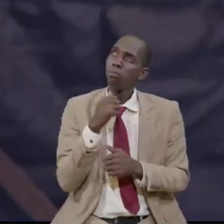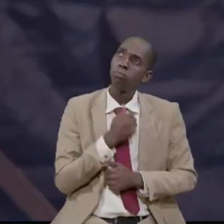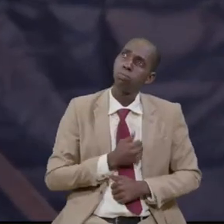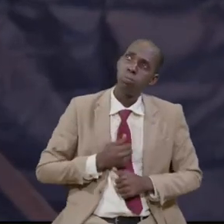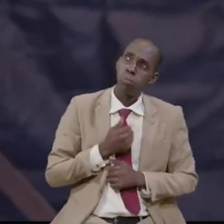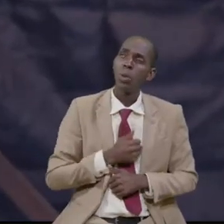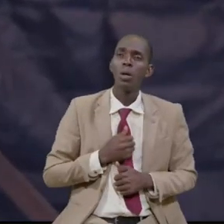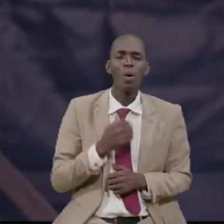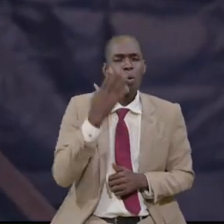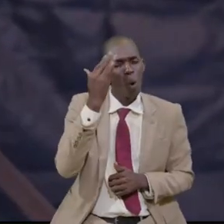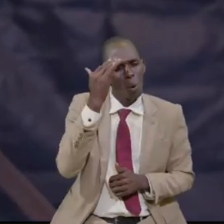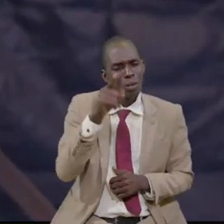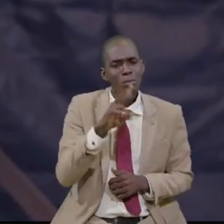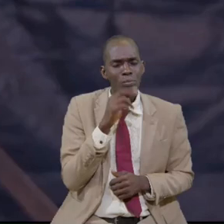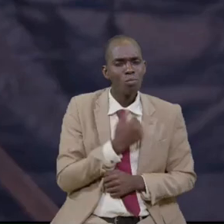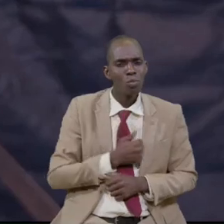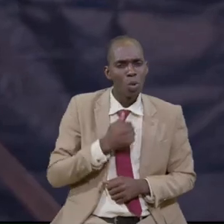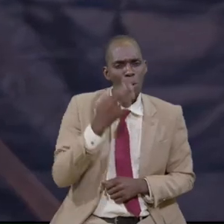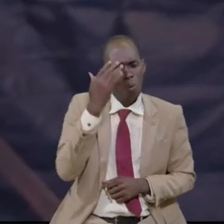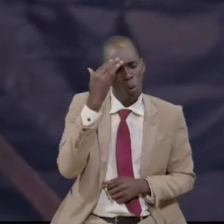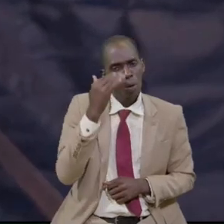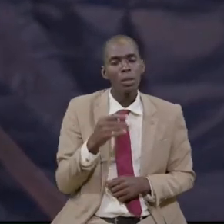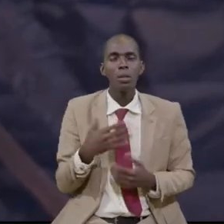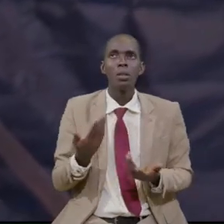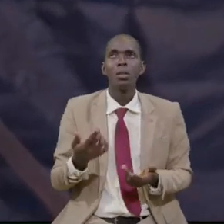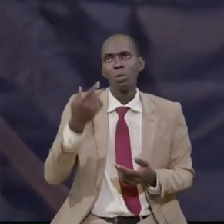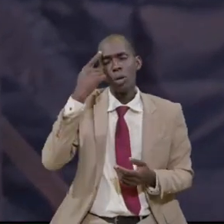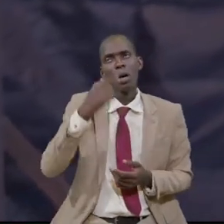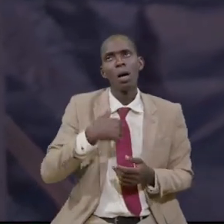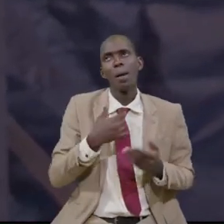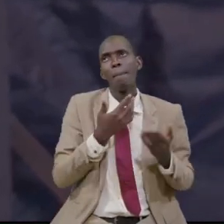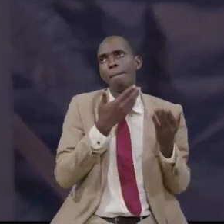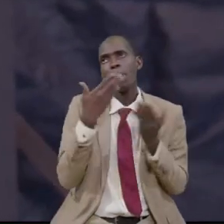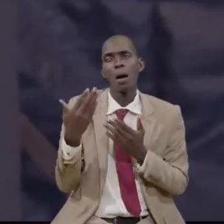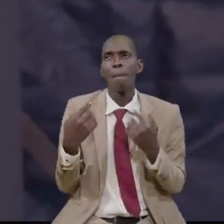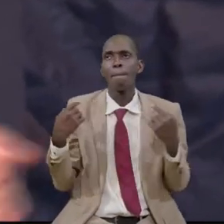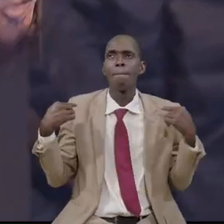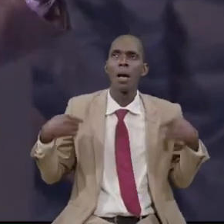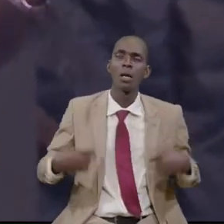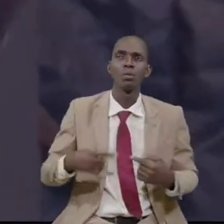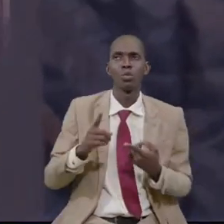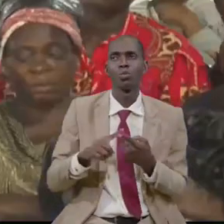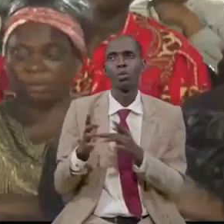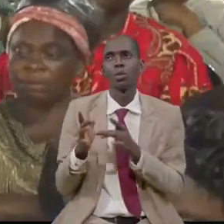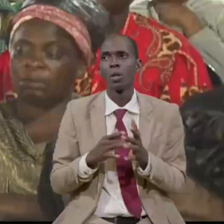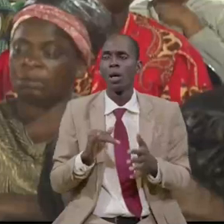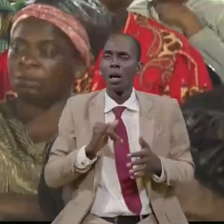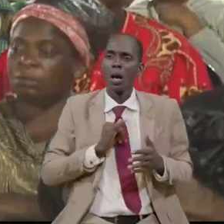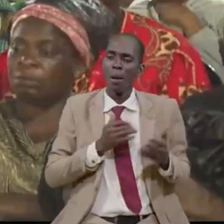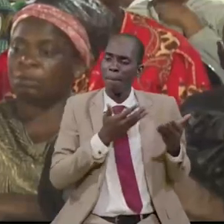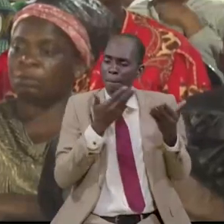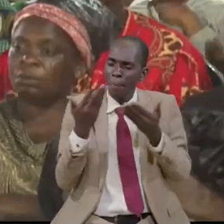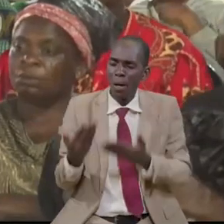j'ai faites parce que j'ai causé la douleur à Jésus. J'ai occasionné les